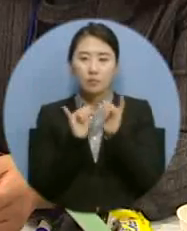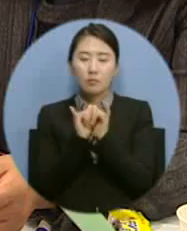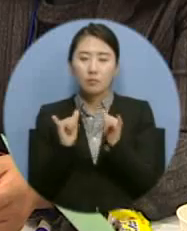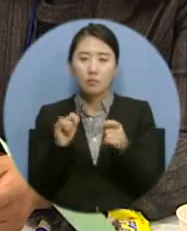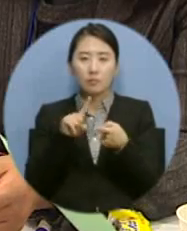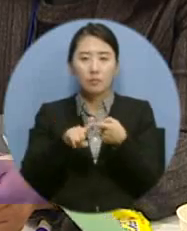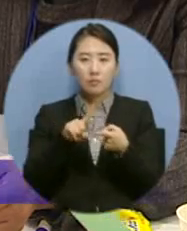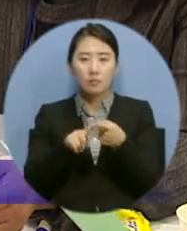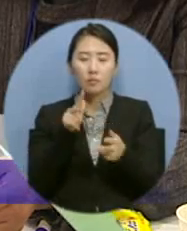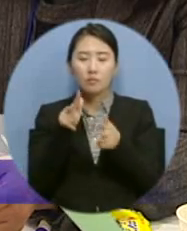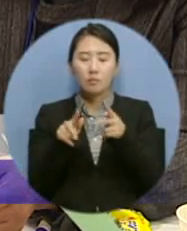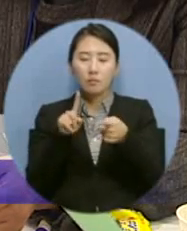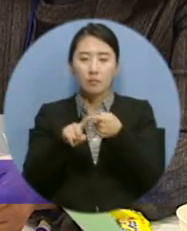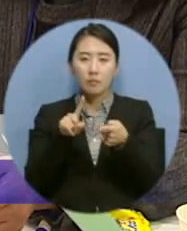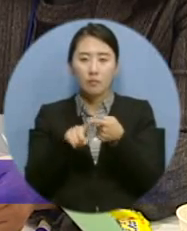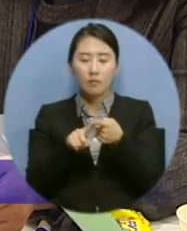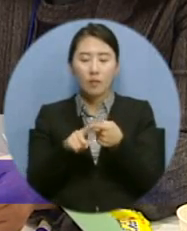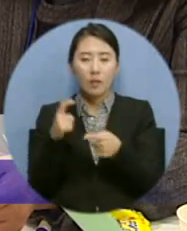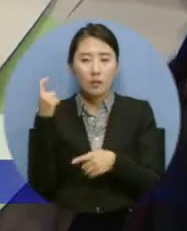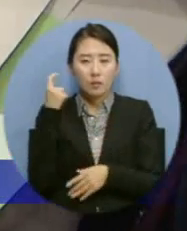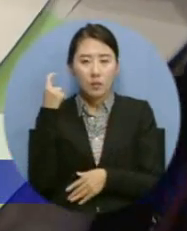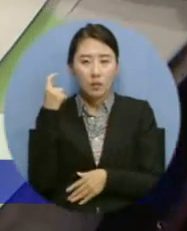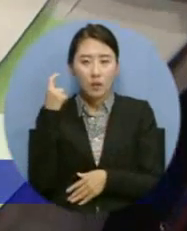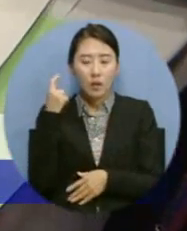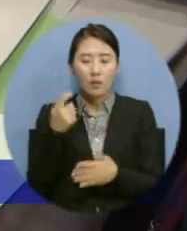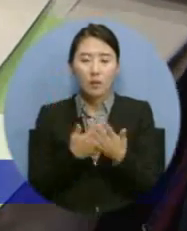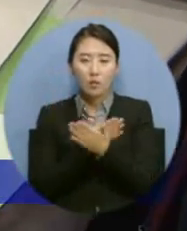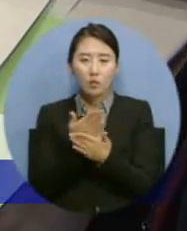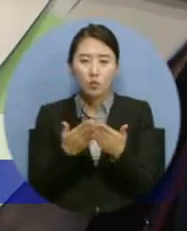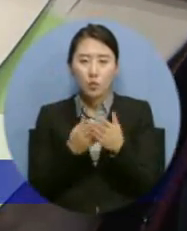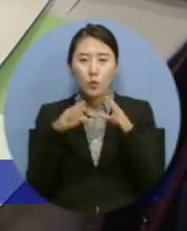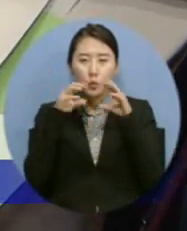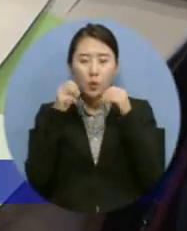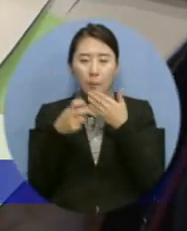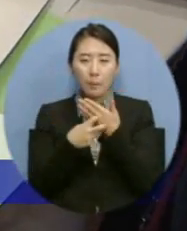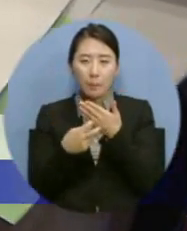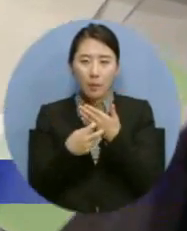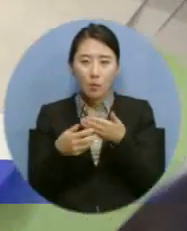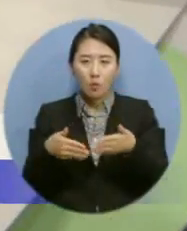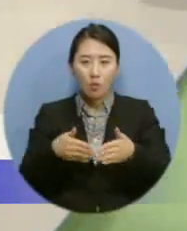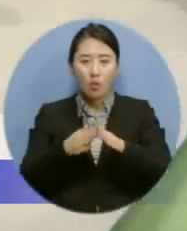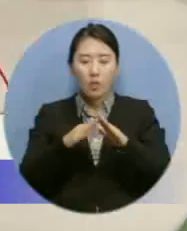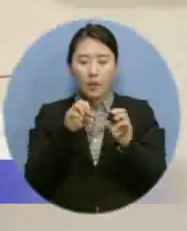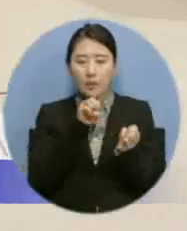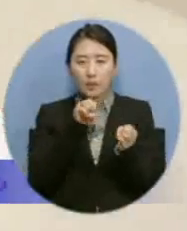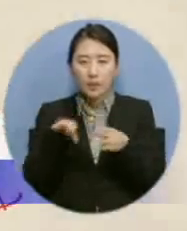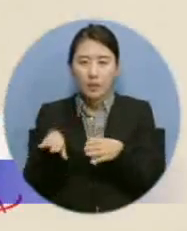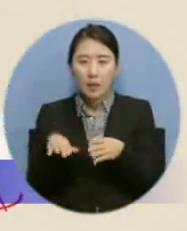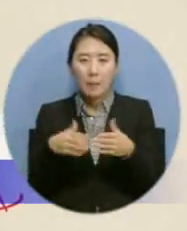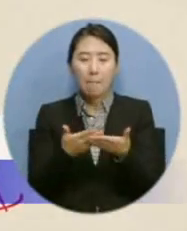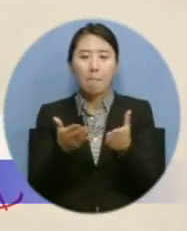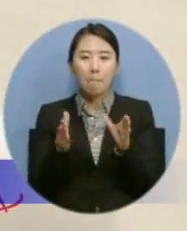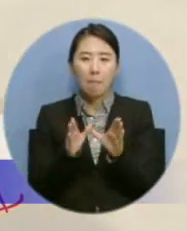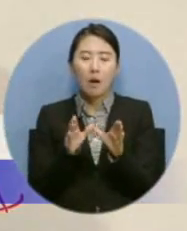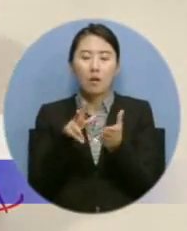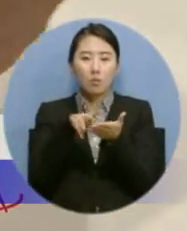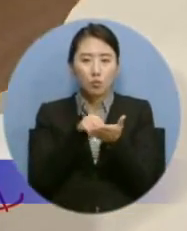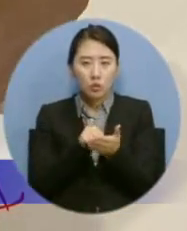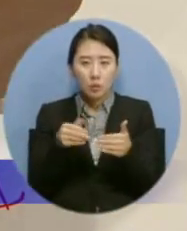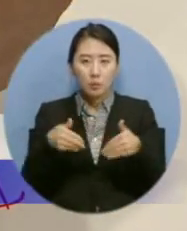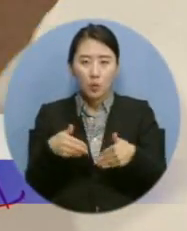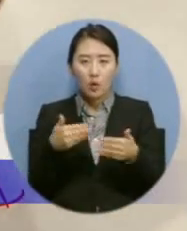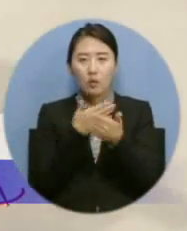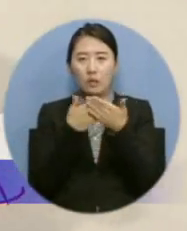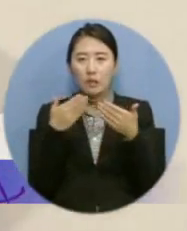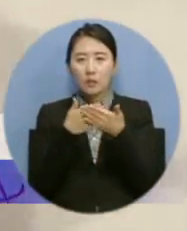대한 생각을 나누고 쓰레기와 주차난, 종합병원 유치 같은 현재 마을이 지닌 문제와 필요한 것들을